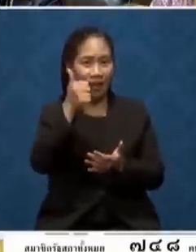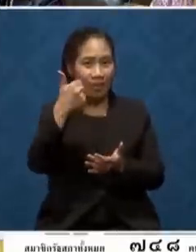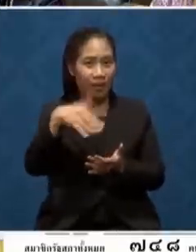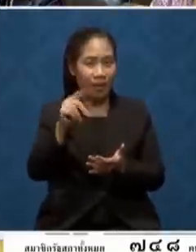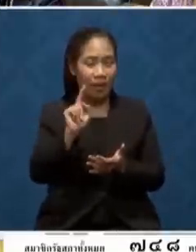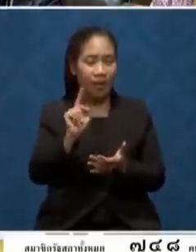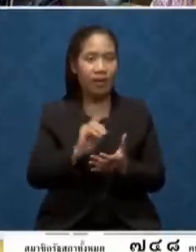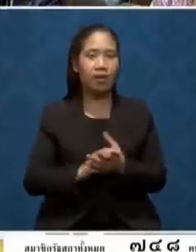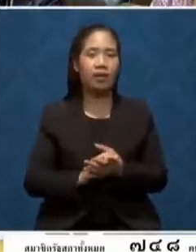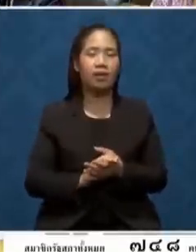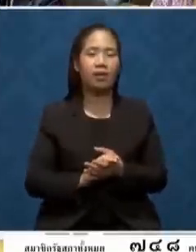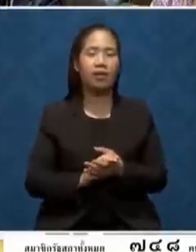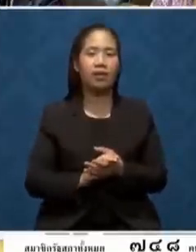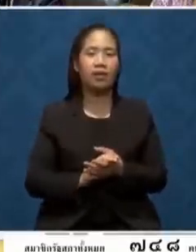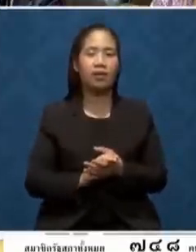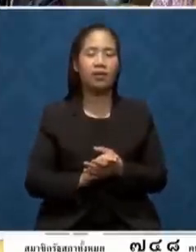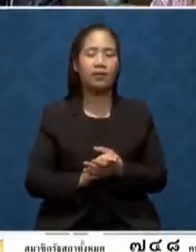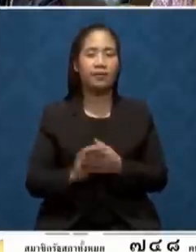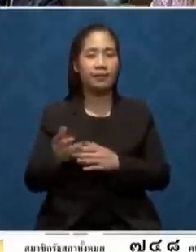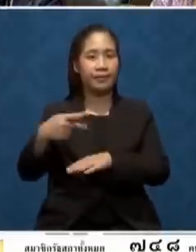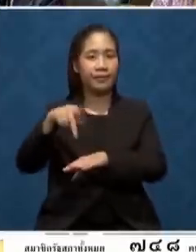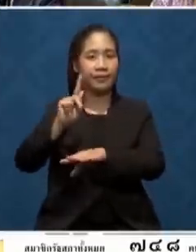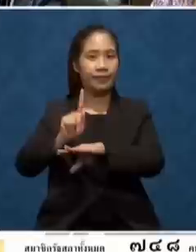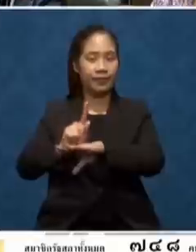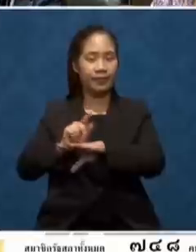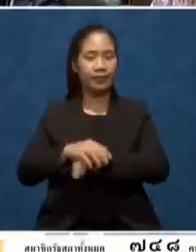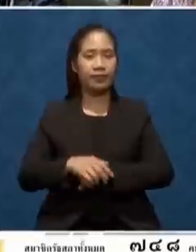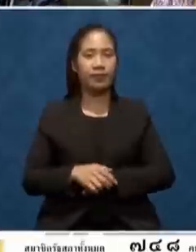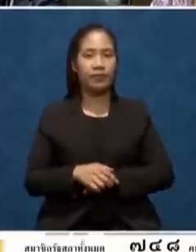ไม่ท่านประทานครับ